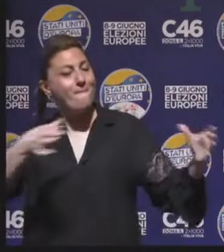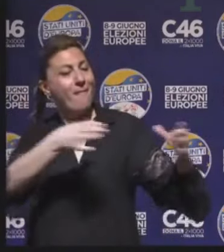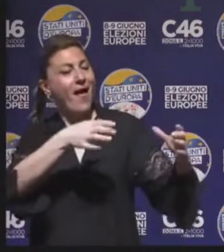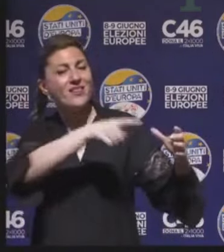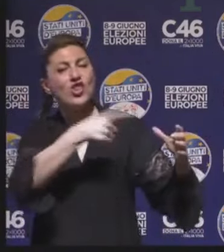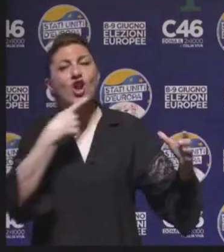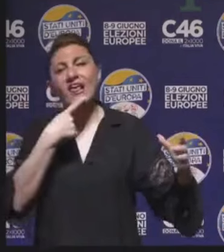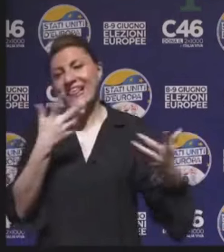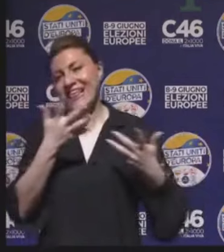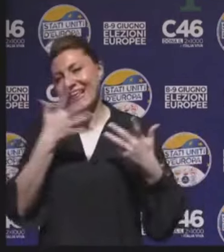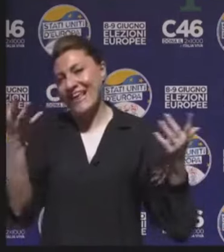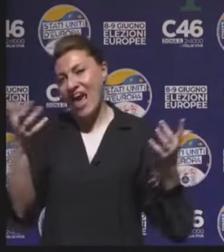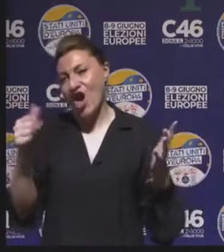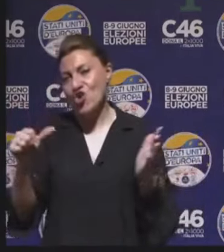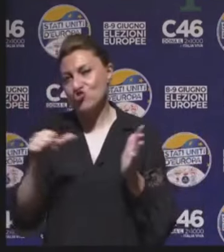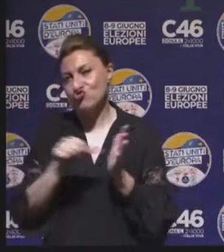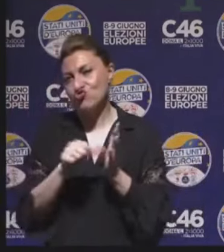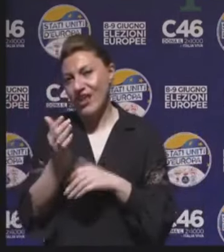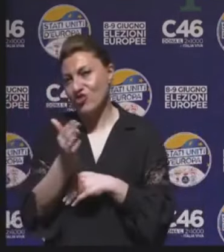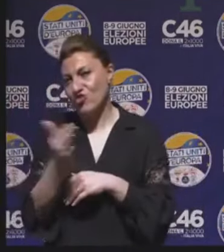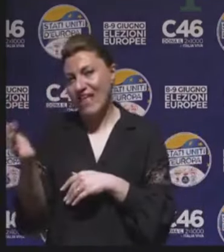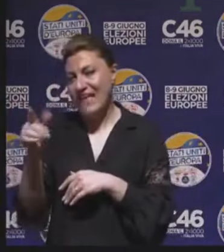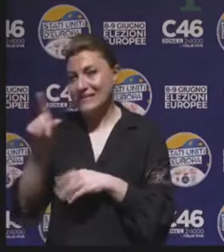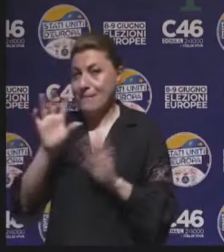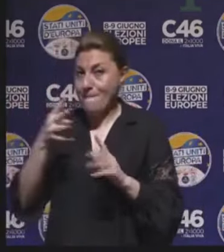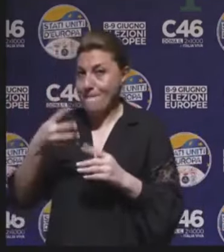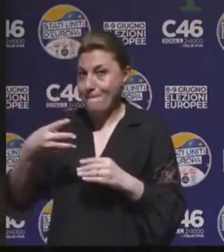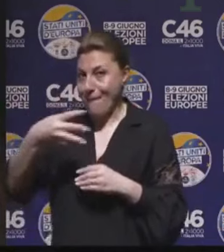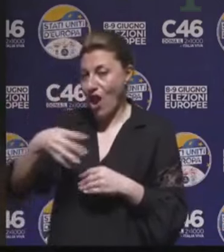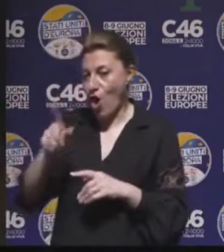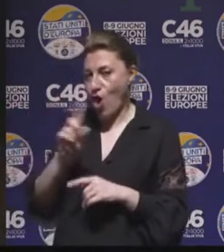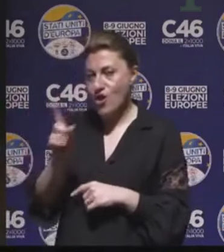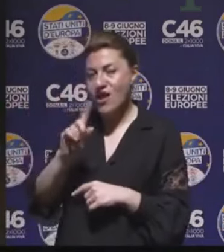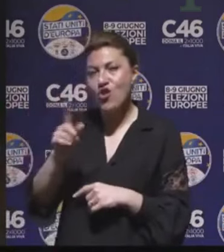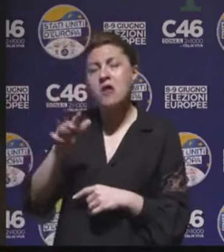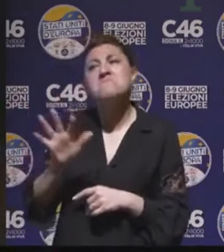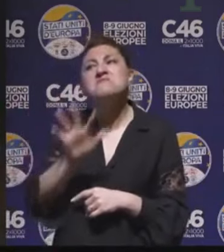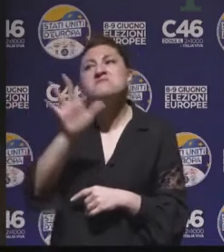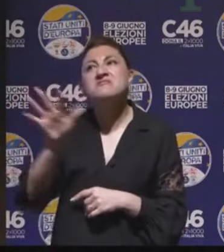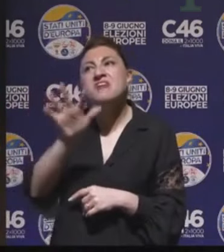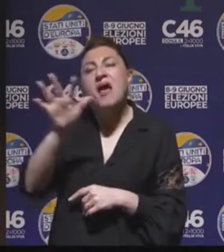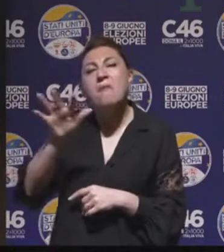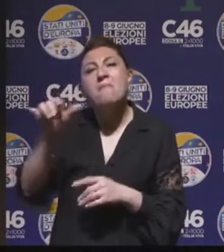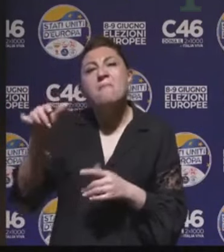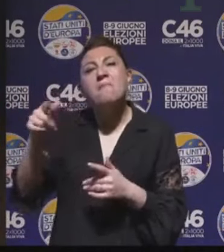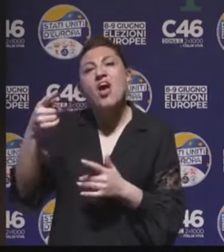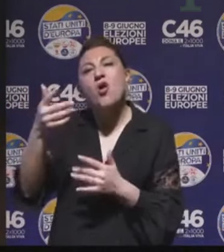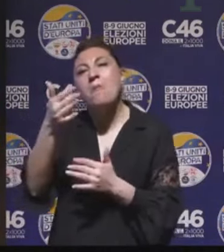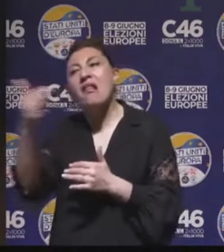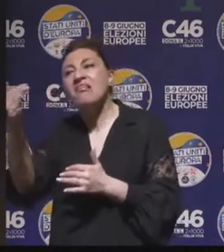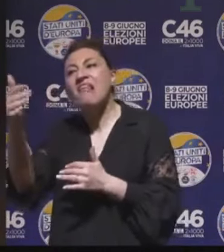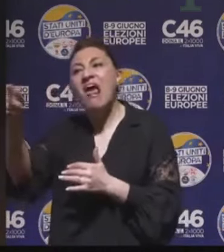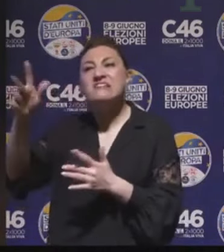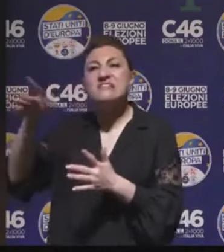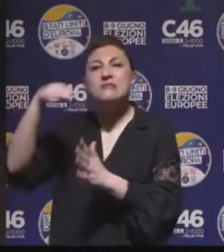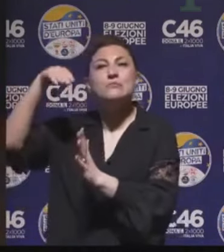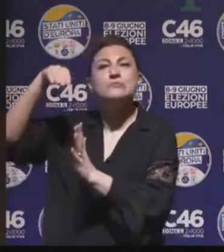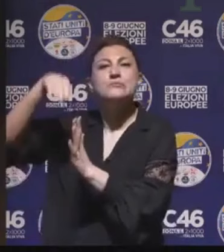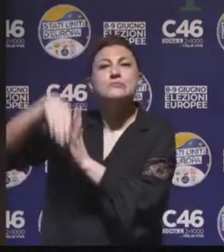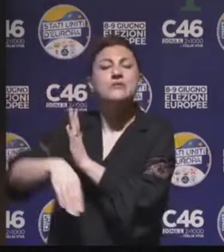centrodestra non meloni A me sembra di vedere una lega in caduta libera mi sembra di vedere le aziende che non